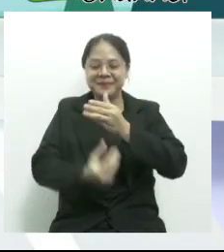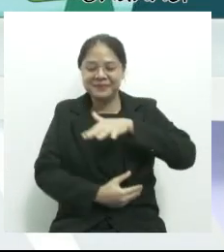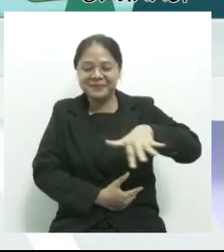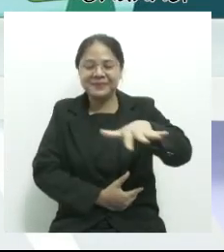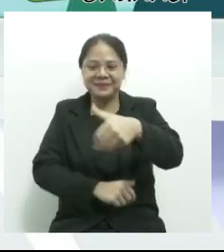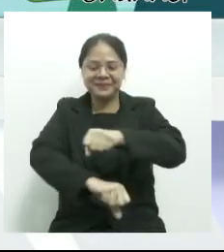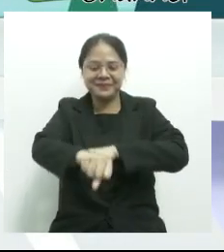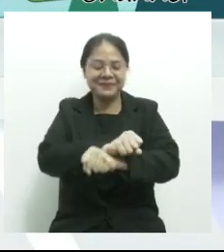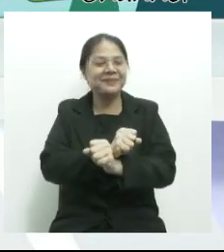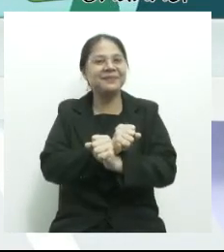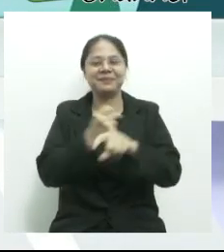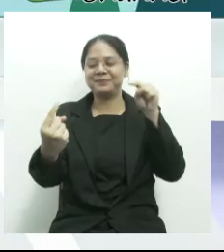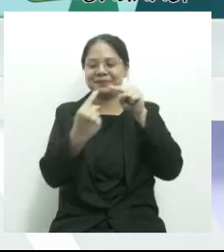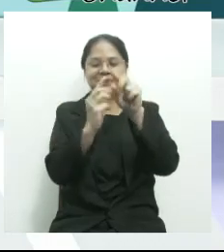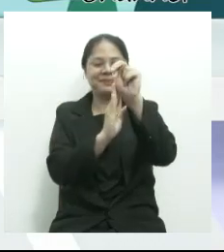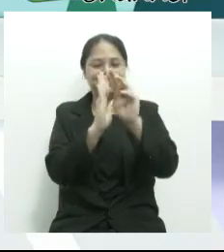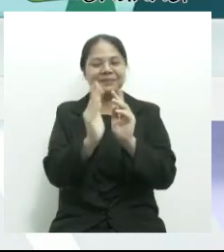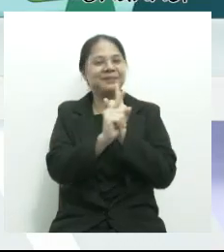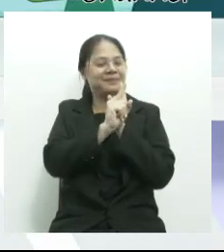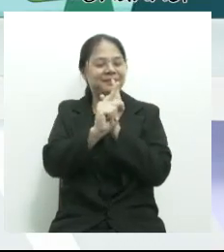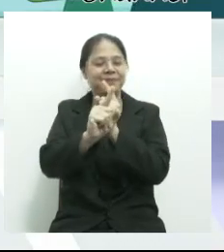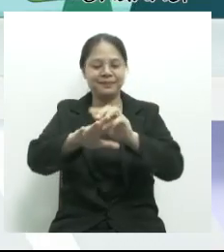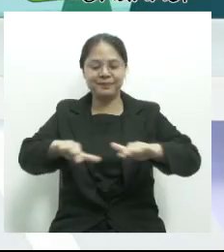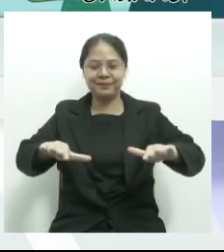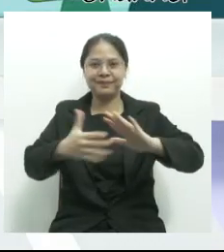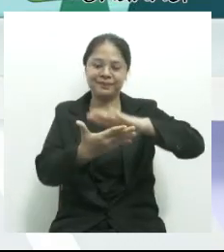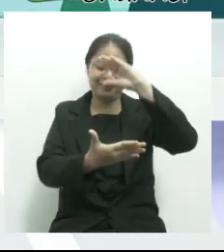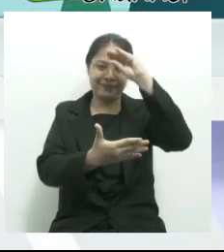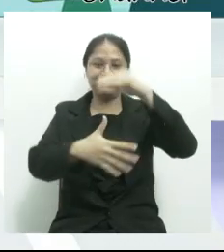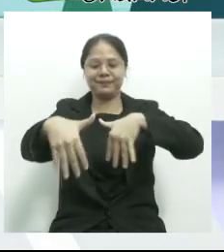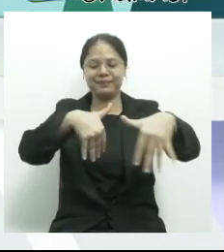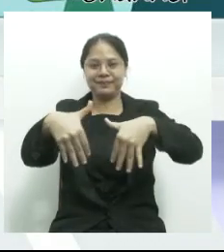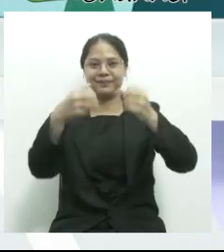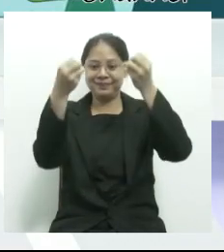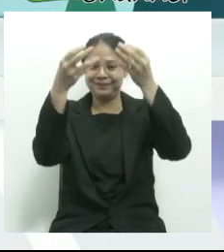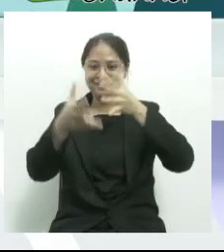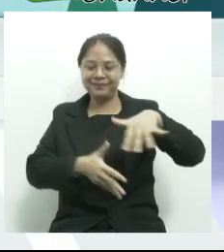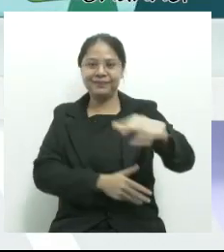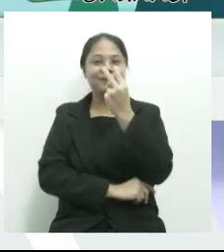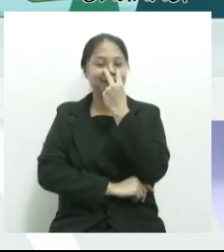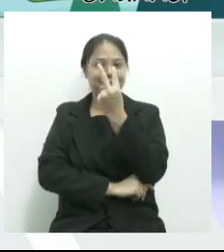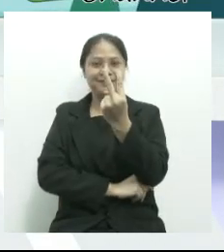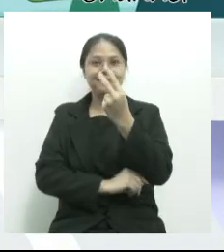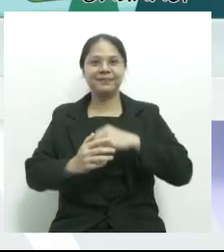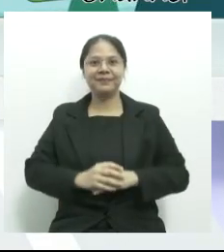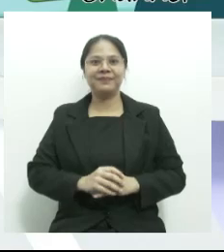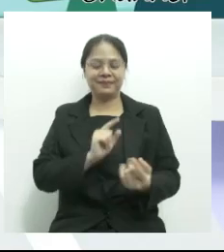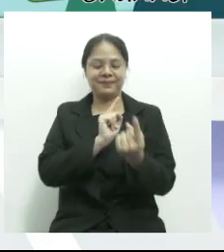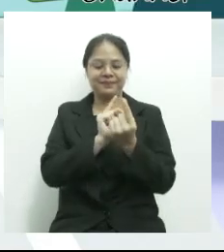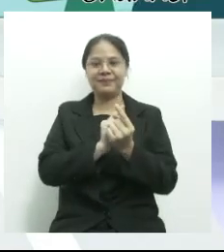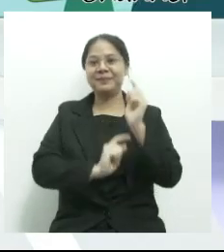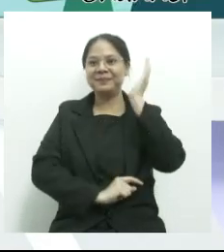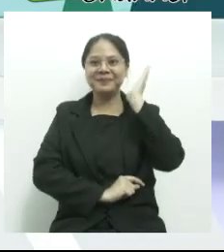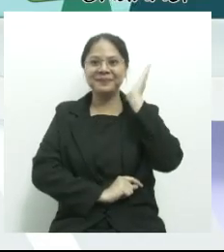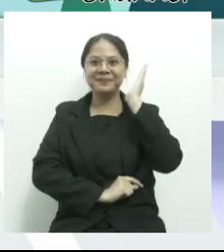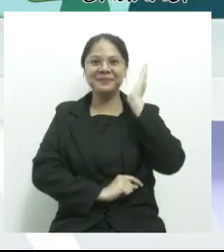พฐเพื่อส่งตรงข้อมูลถึงครูรู้ถึงนักเรียนและประชาชนครับและในวันนี้เช่นเคยครับทุกท่านจะได้พบกับผมเทียรัตน์รัตนถา